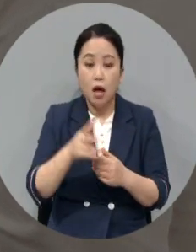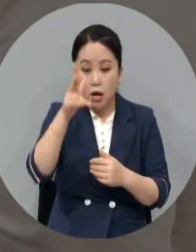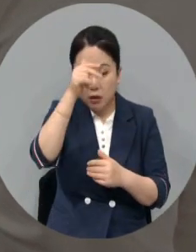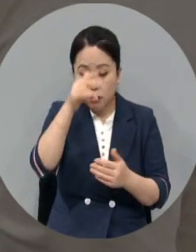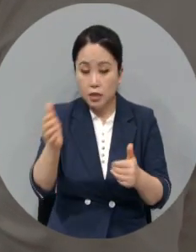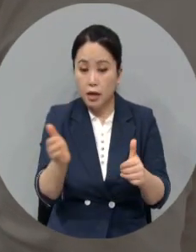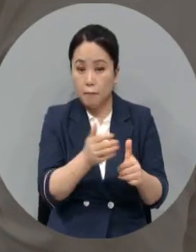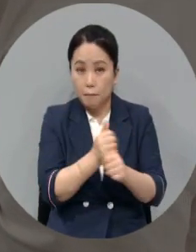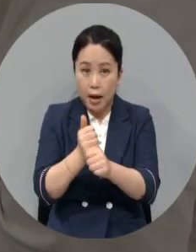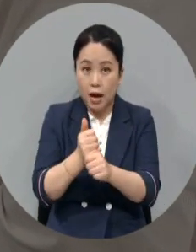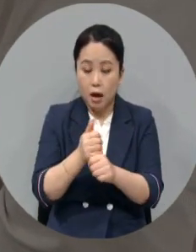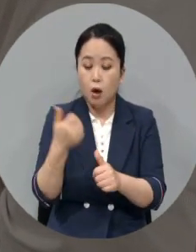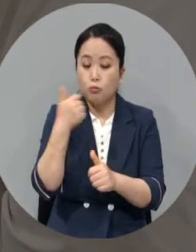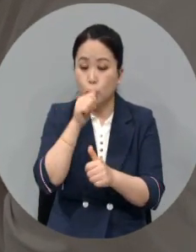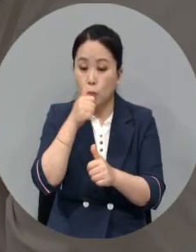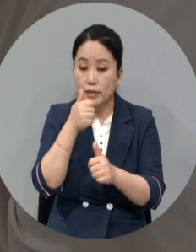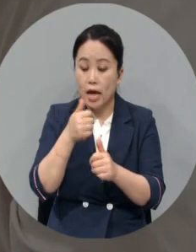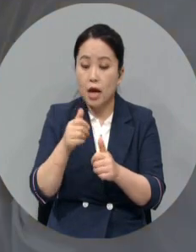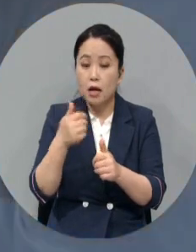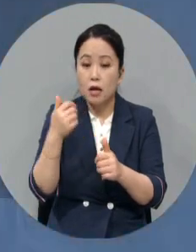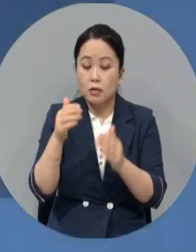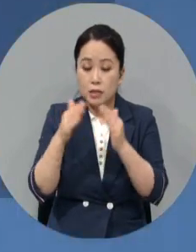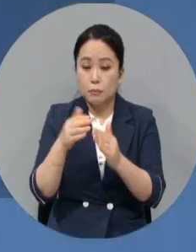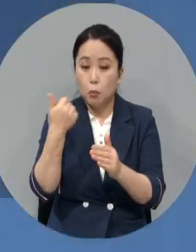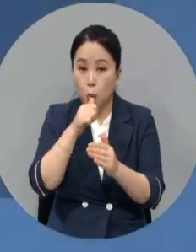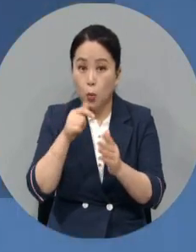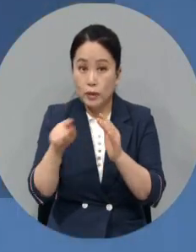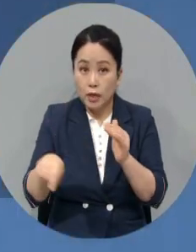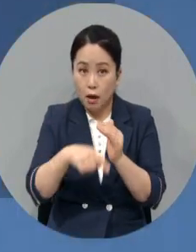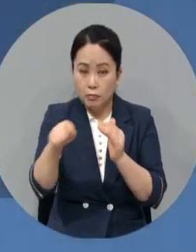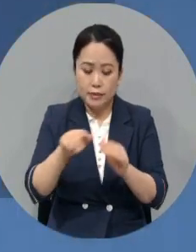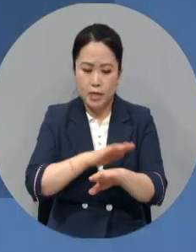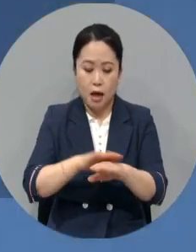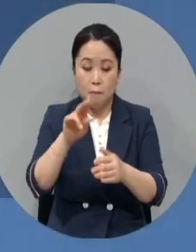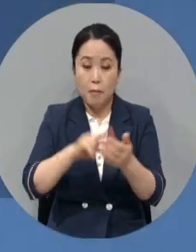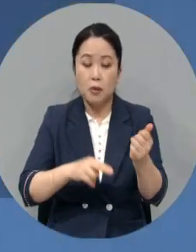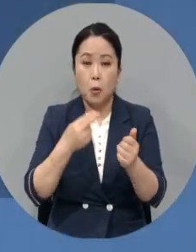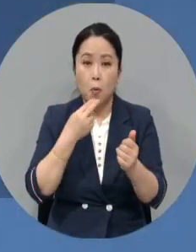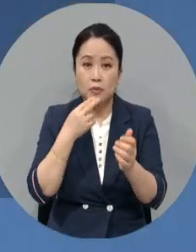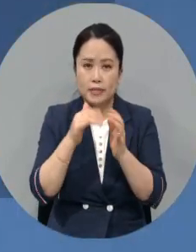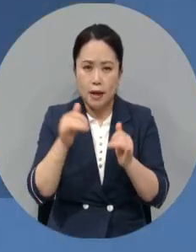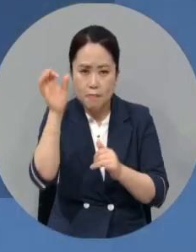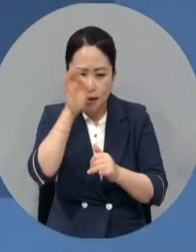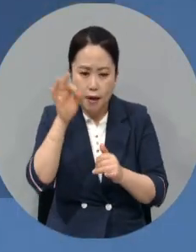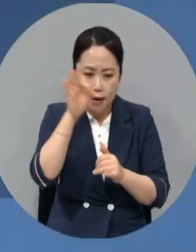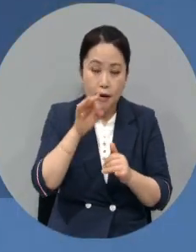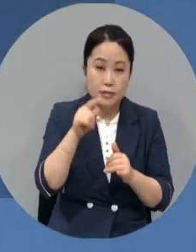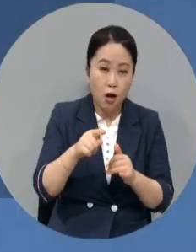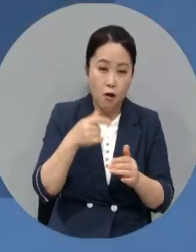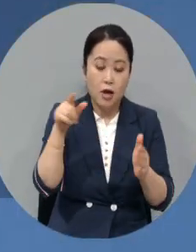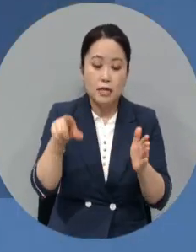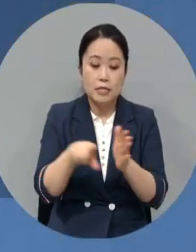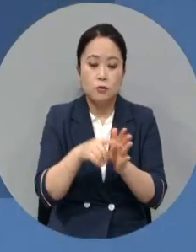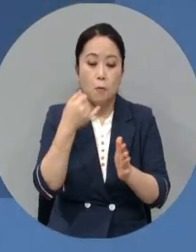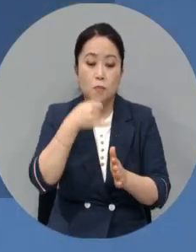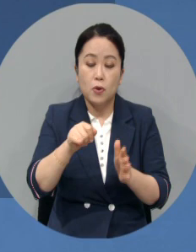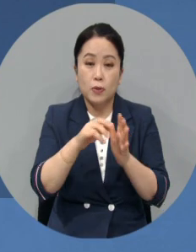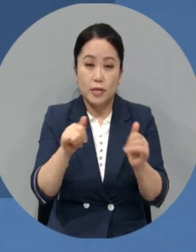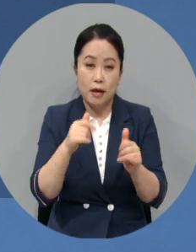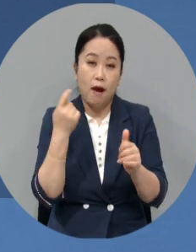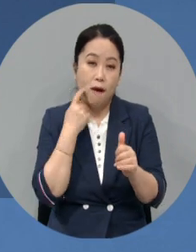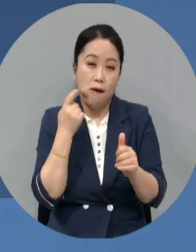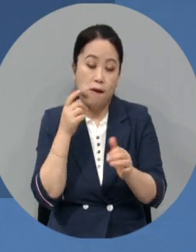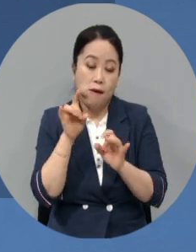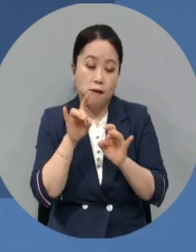먼저 잘 팔리지 않는 매물을 찾았습니다. 신용불량자인 허위 임대인을 세워 건물 매입 절차를 진행하는